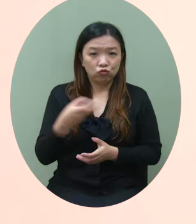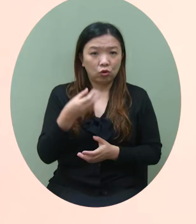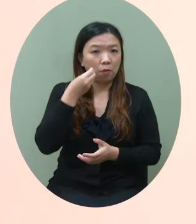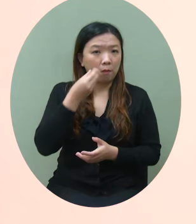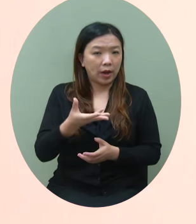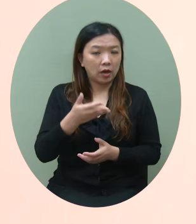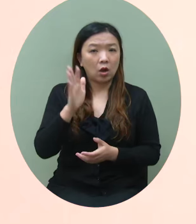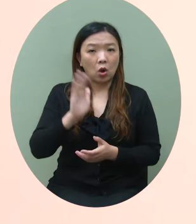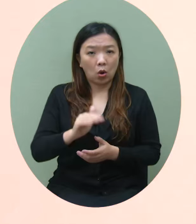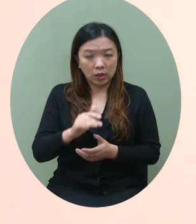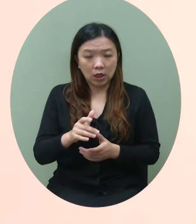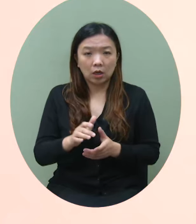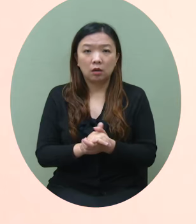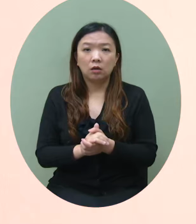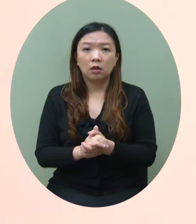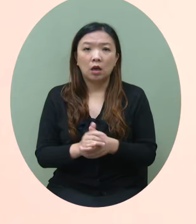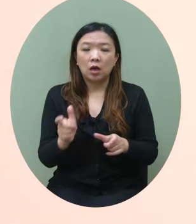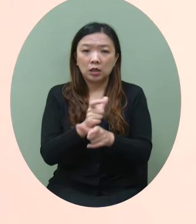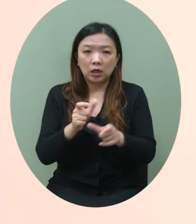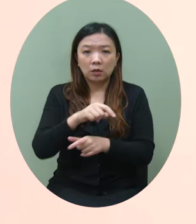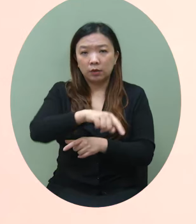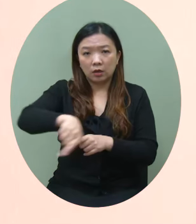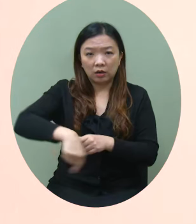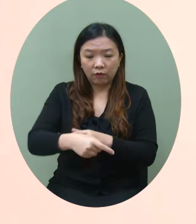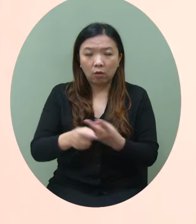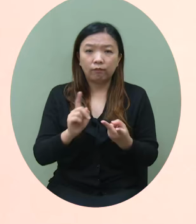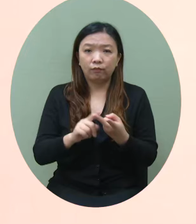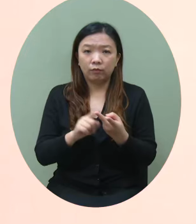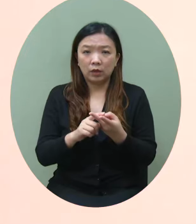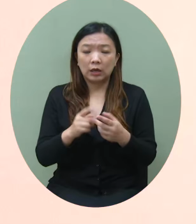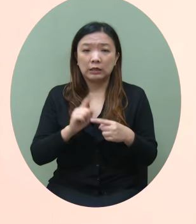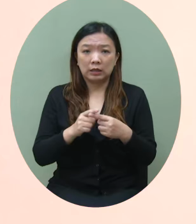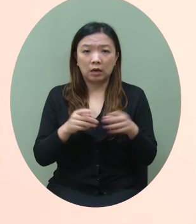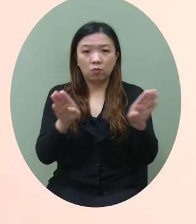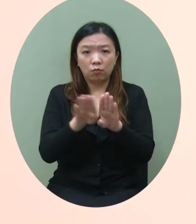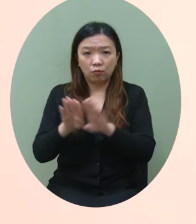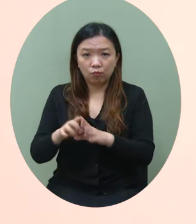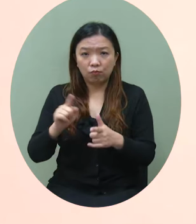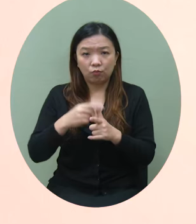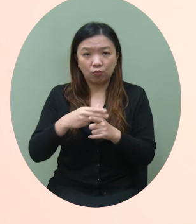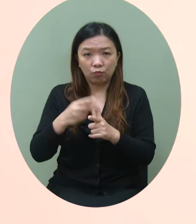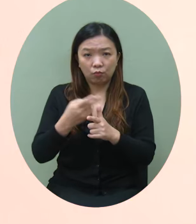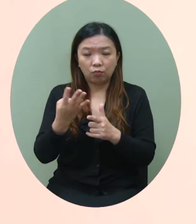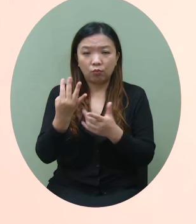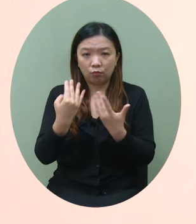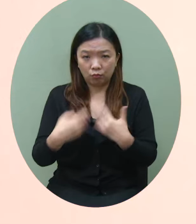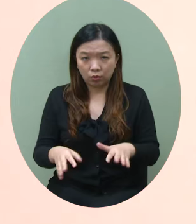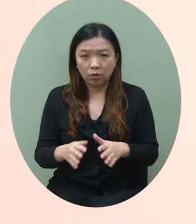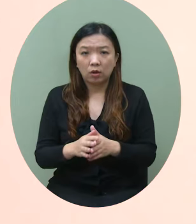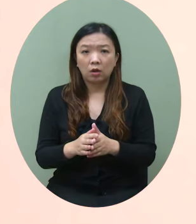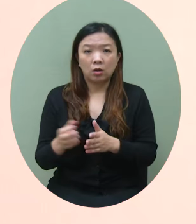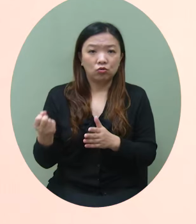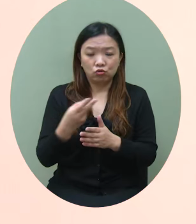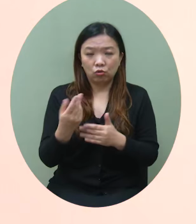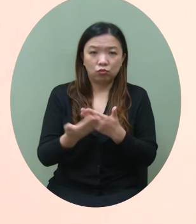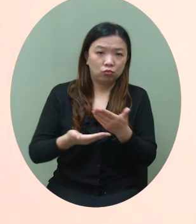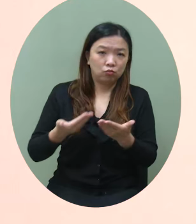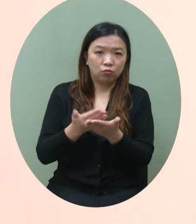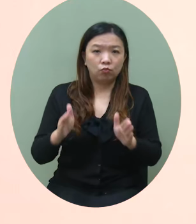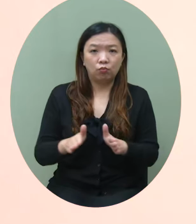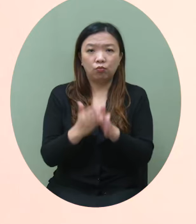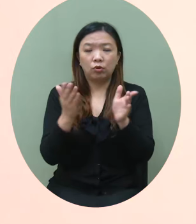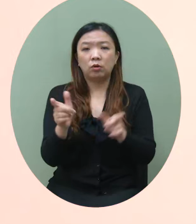一些營業處所和令到一些被關閉了多月的營業處所可以重新有序地去復業